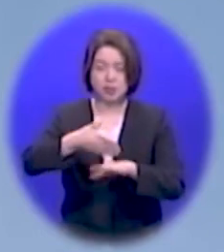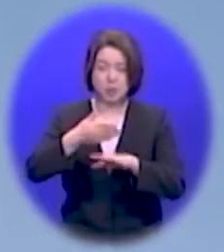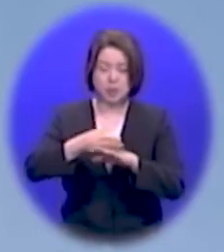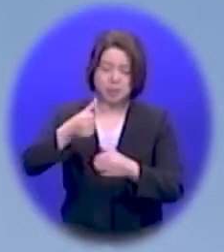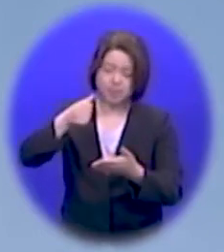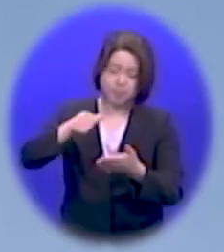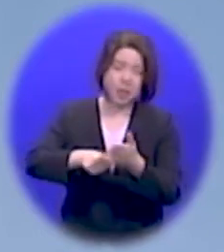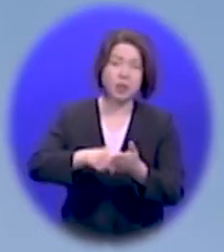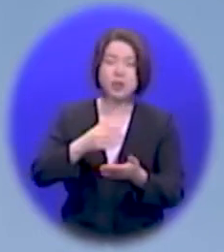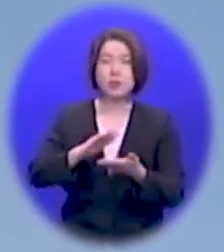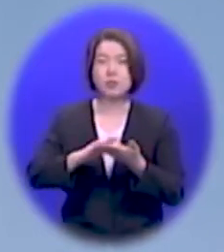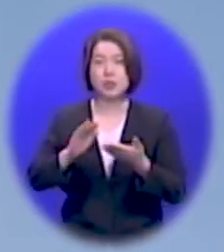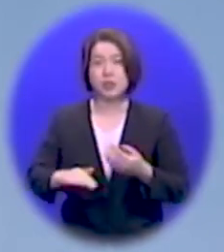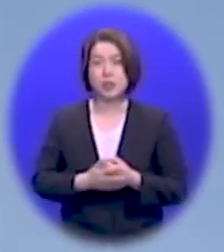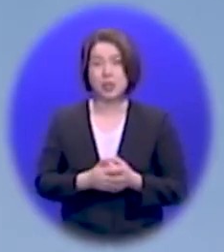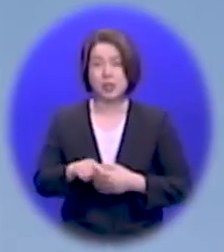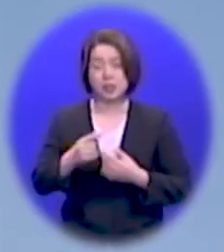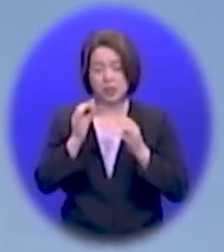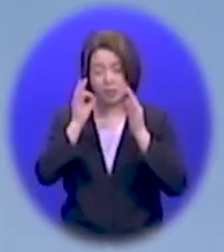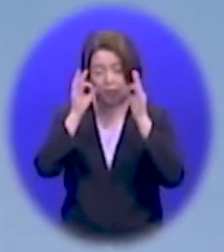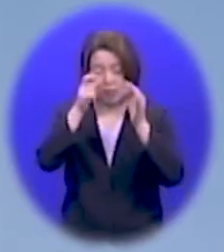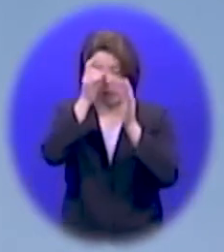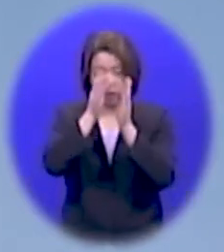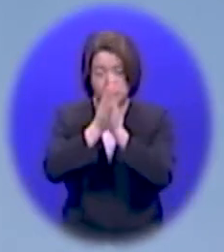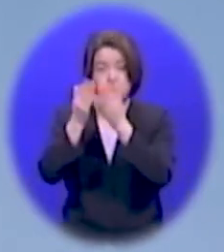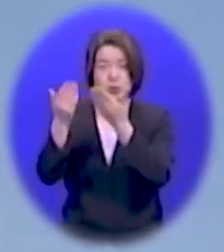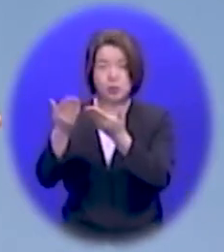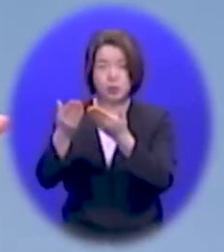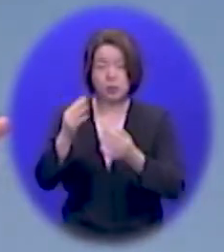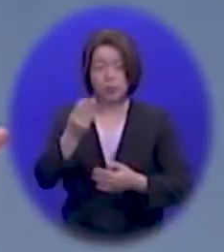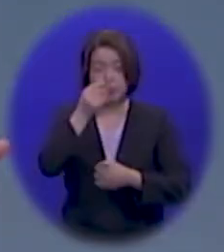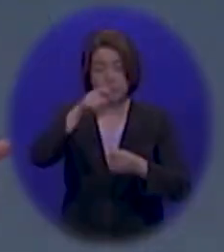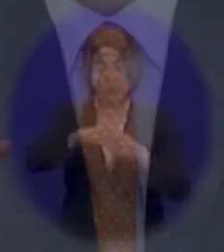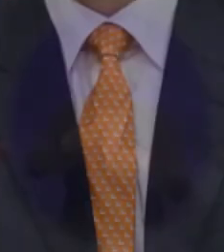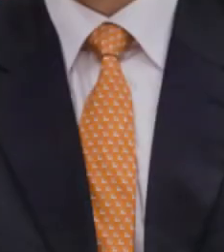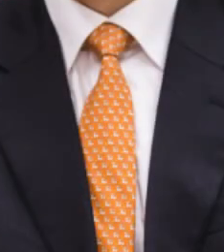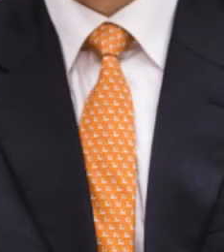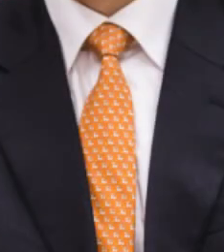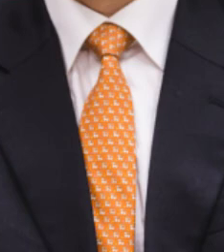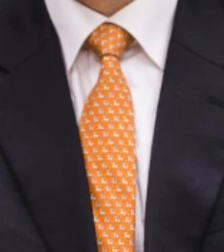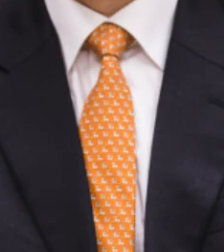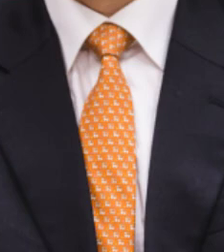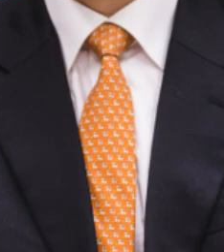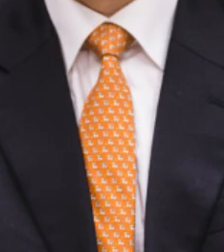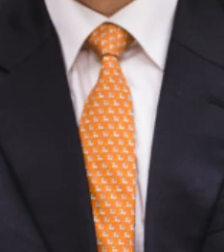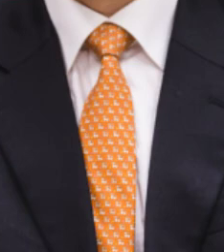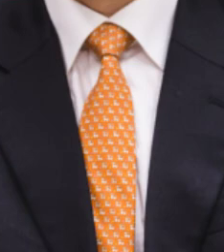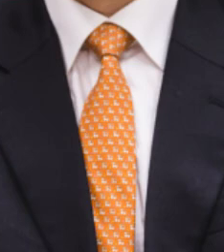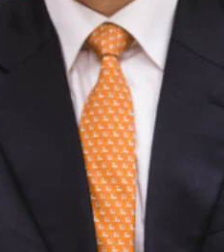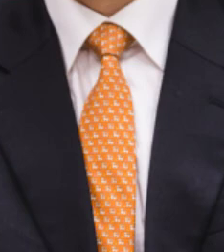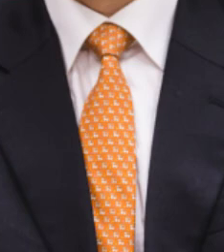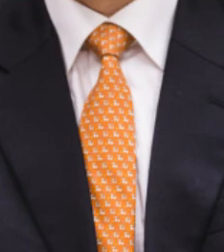씁니다 그렇게 간절히 기도 하시고 그리고 성찬을 받겠습니다 우리도